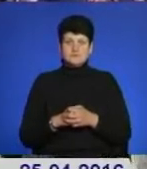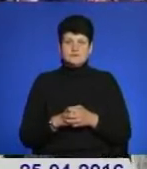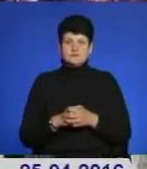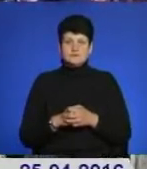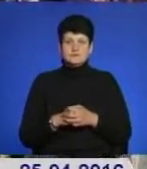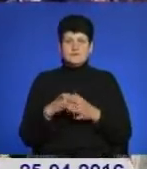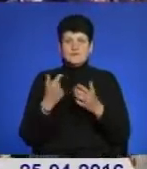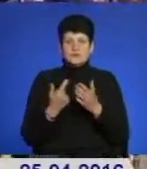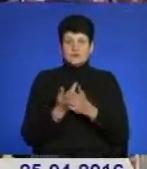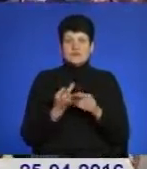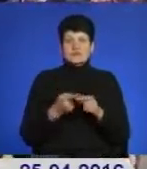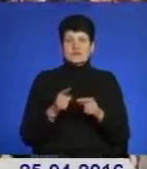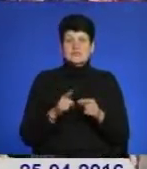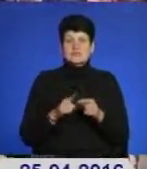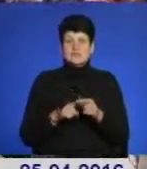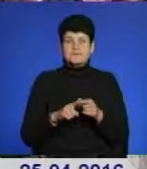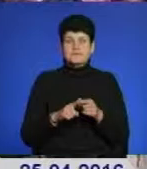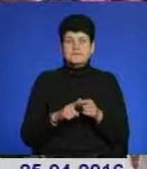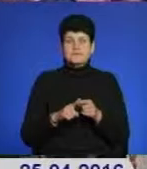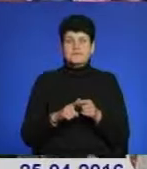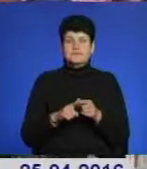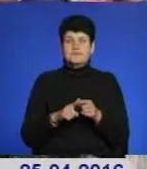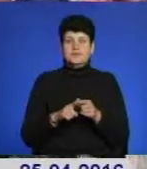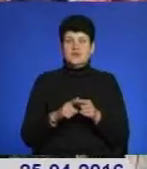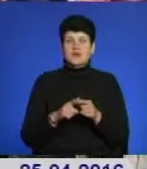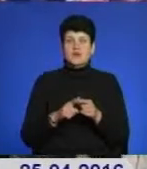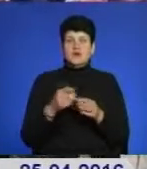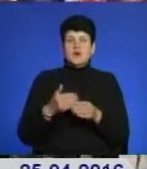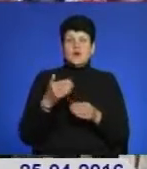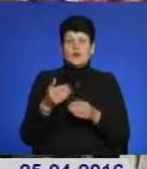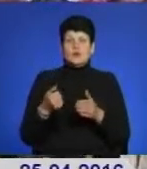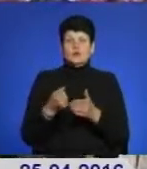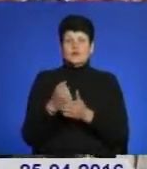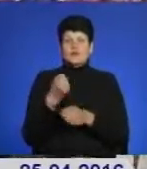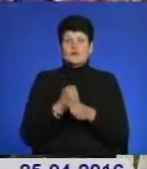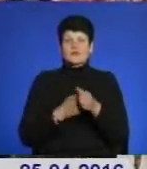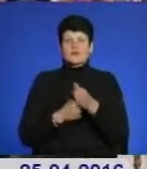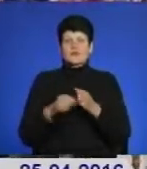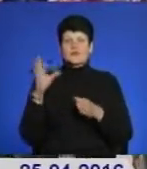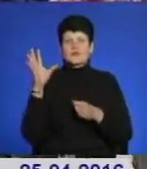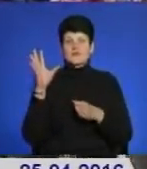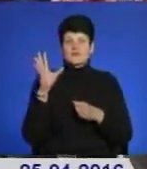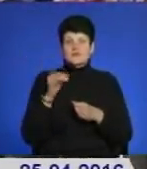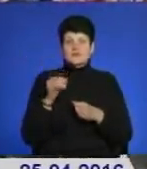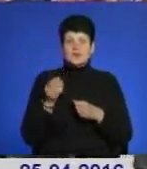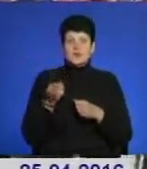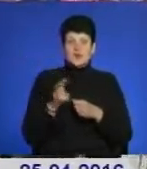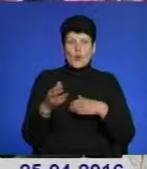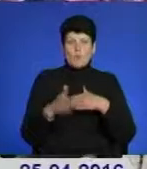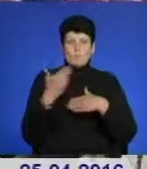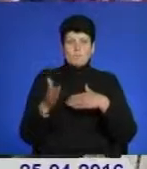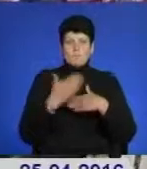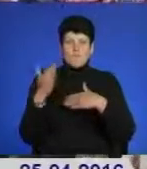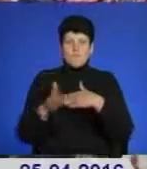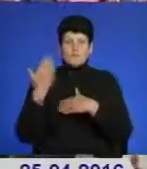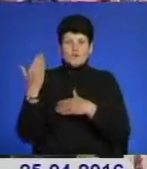Ну, знову ж таки, що це крок до Великодня. Всіх прийду, поб'ю,